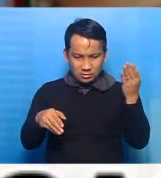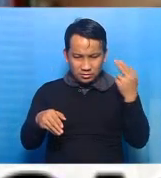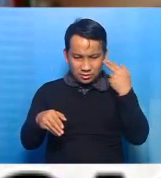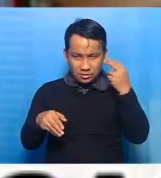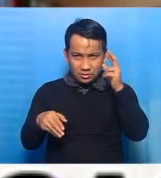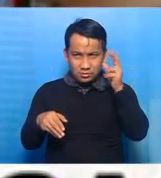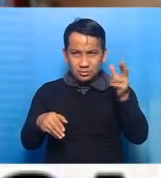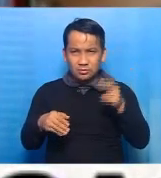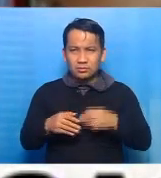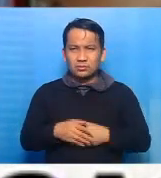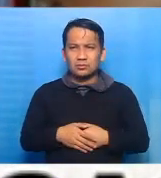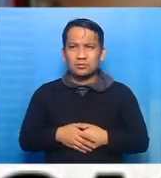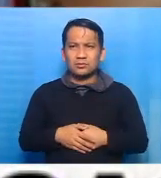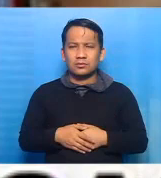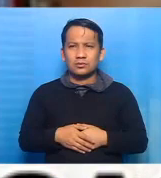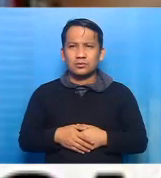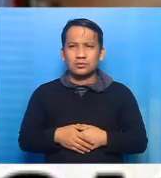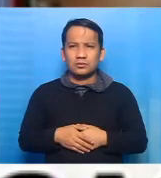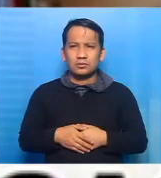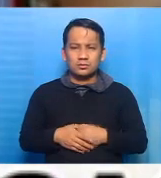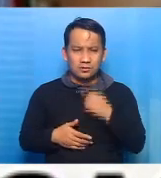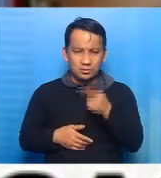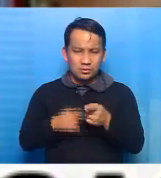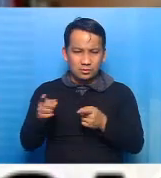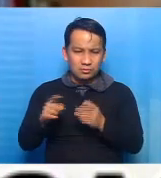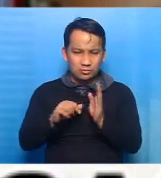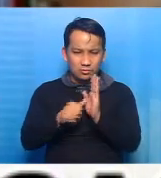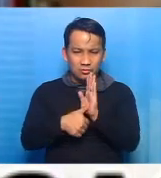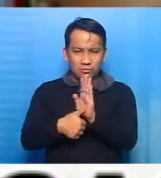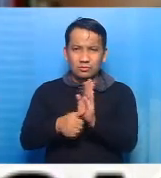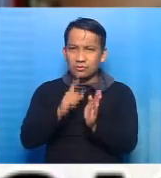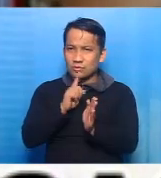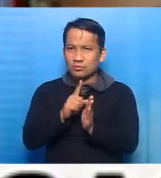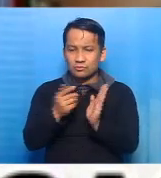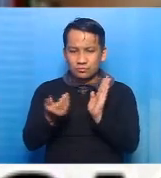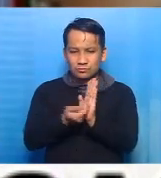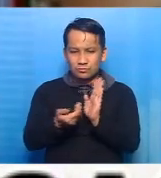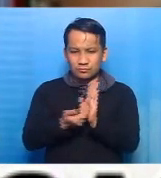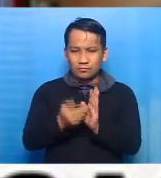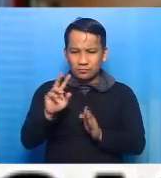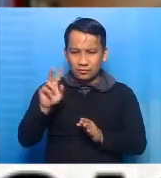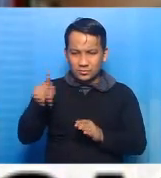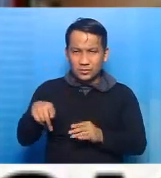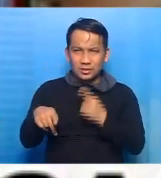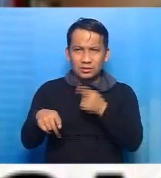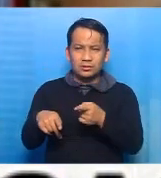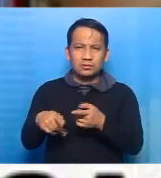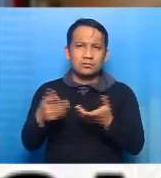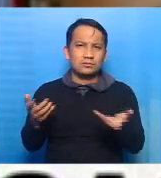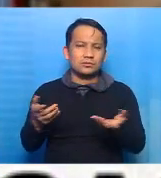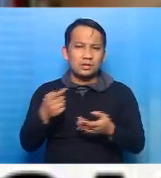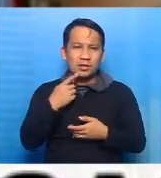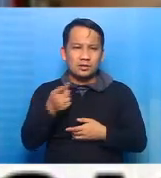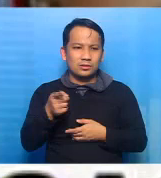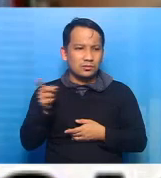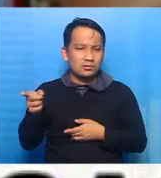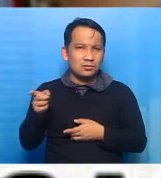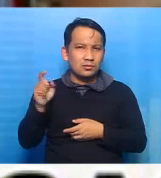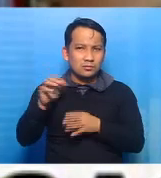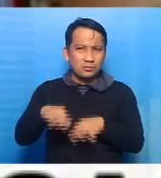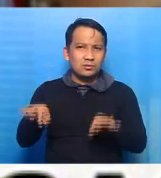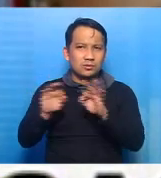Pangulo. Hindi po pagkutsa yun. Yun po ay tunay na mga sagot kay VP Lenny kasi mukhang kinakailangan talaga